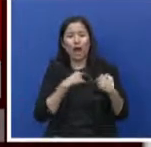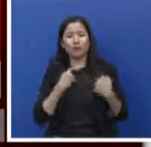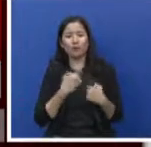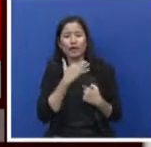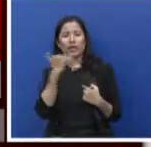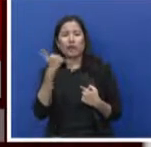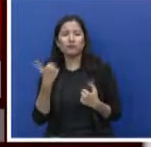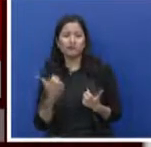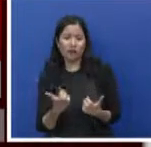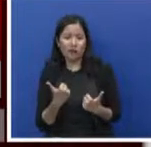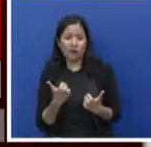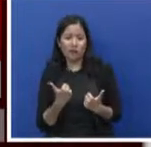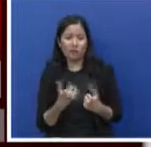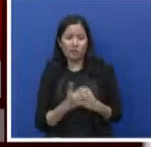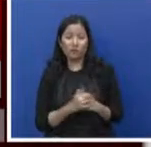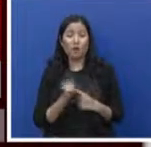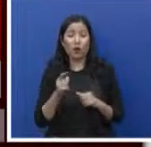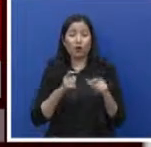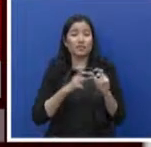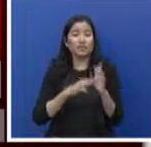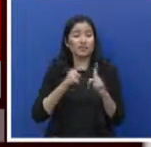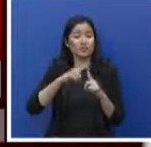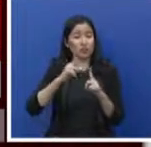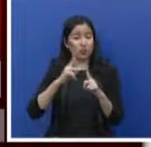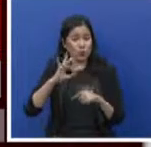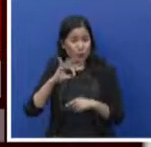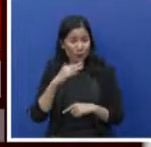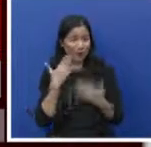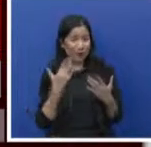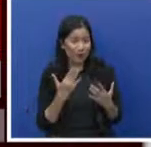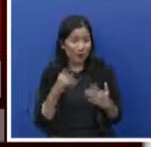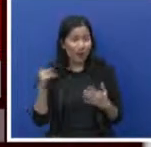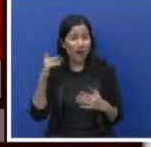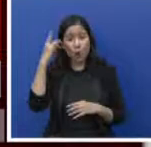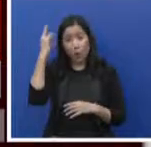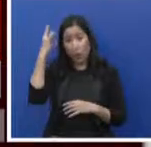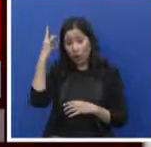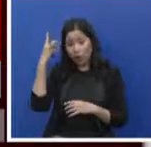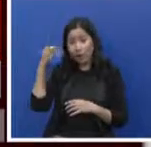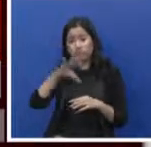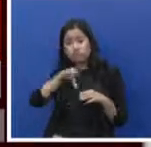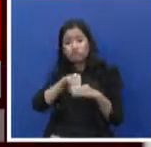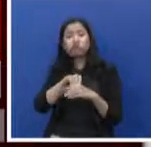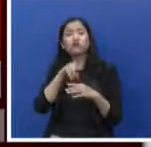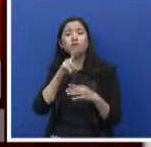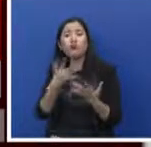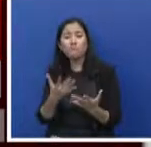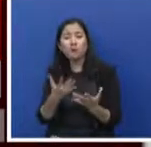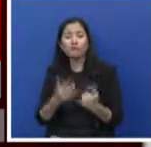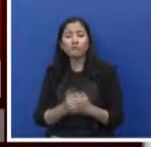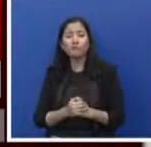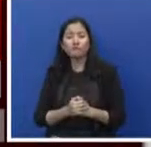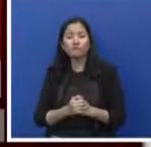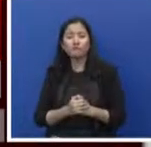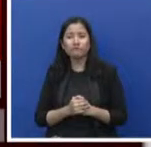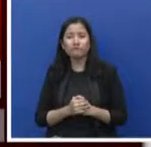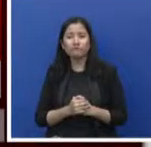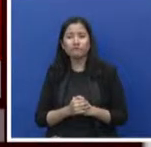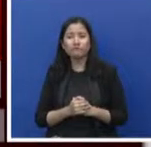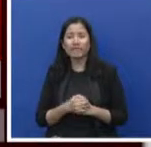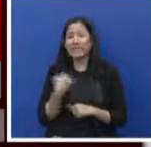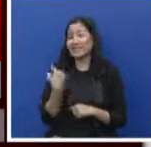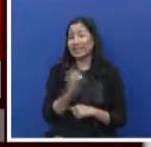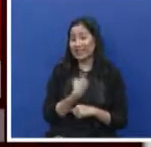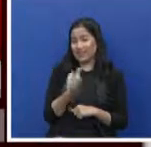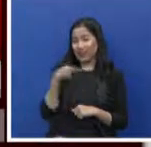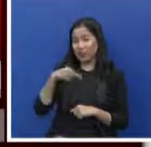untuk masyarakat dan sesama. Kalau Mbak Sinto bagaimana Mbak Sinto? Kalau Gojek sendiri peran sertanya? Kami dari di sini tentunya